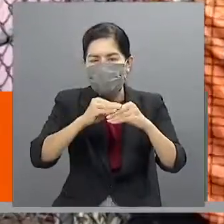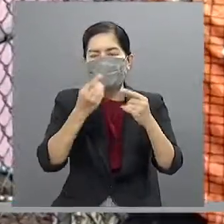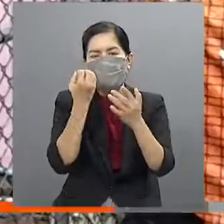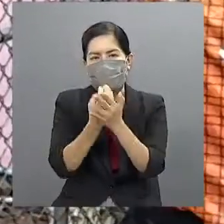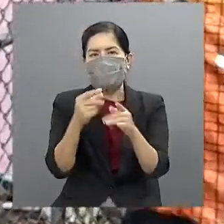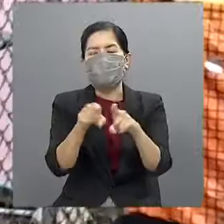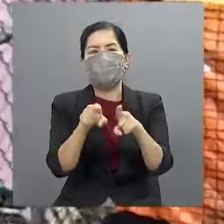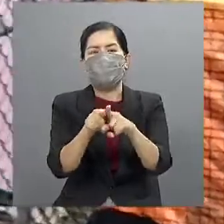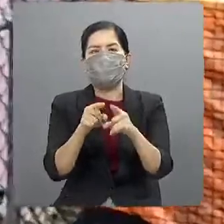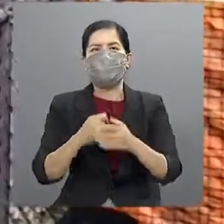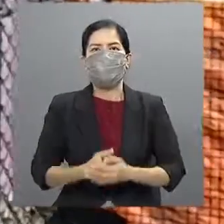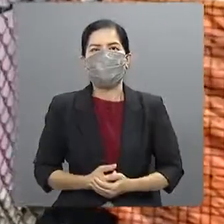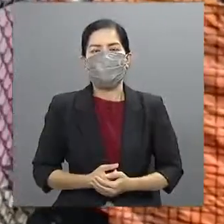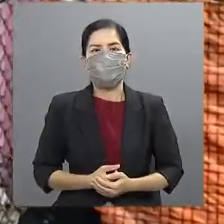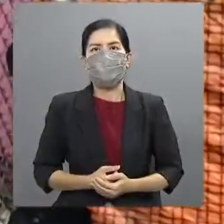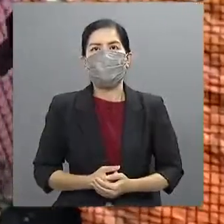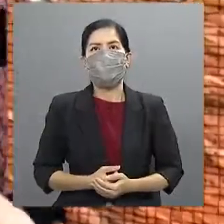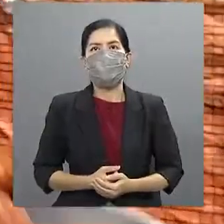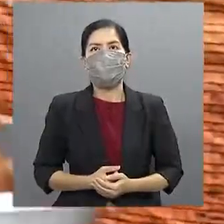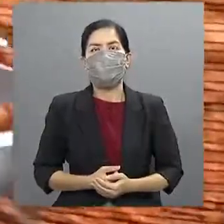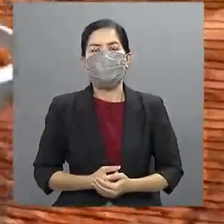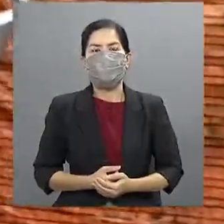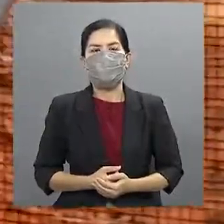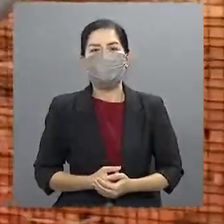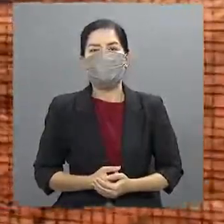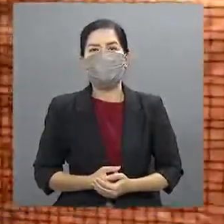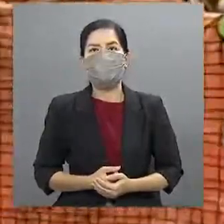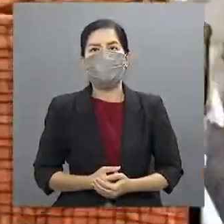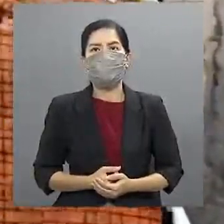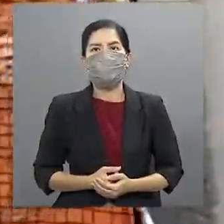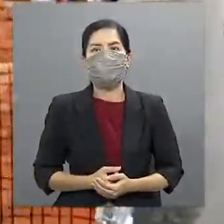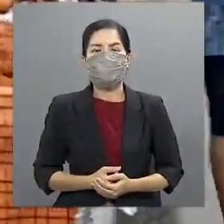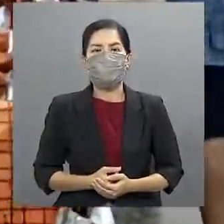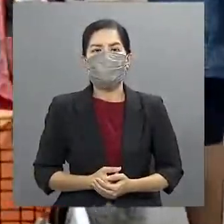องบาทที่บาทที่แบบที่ห้า